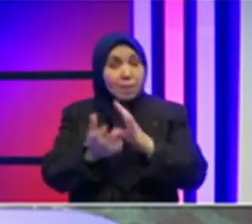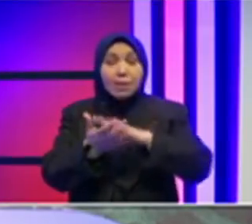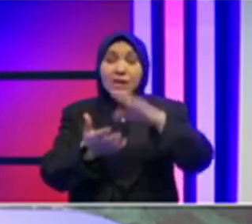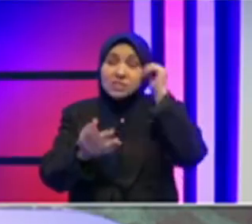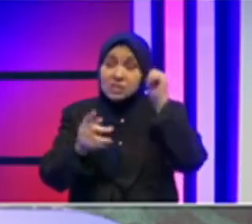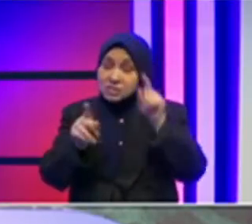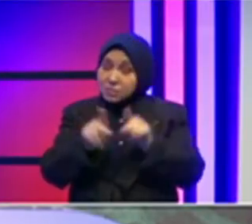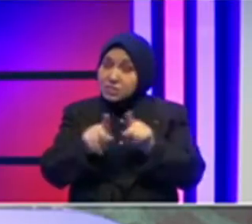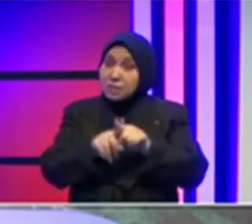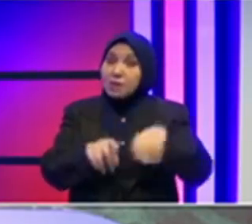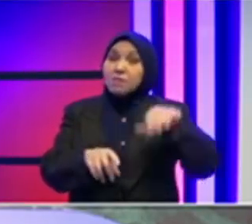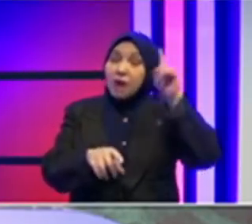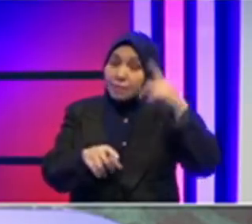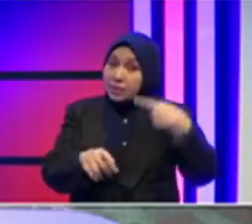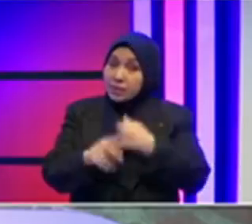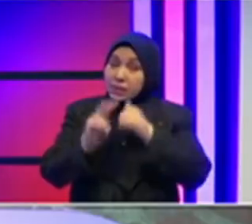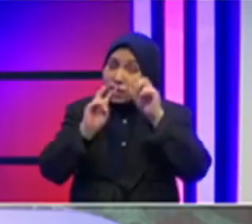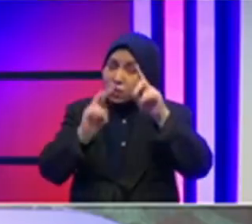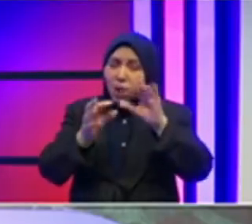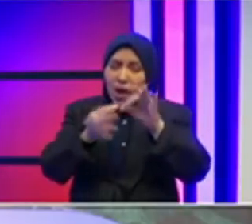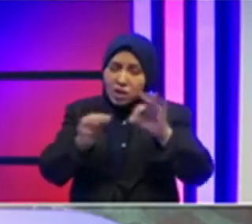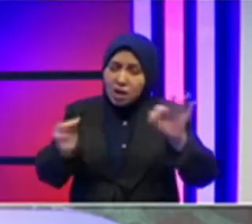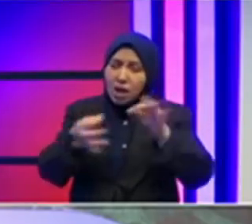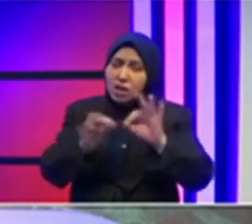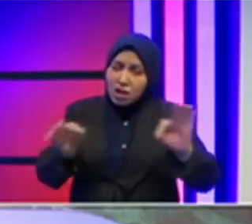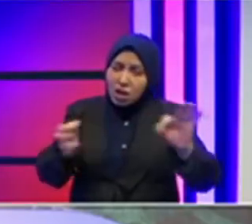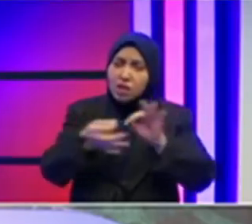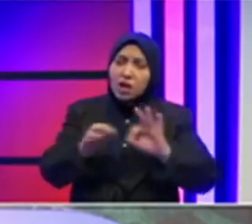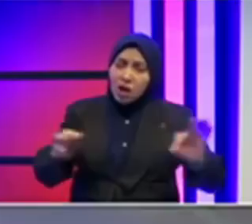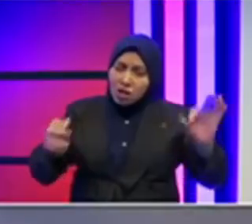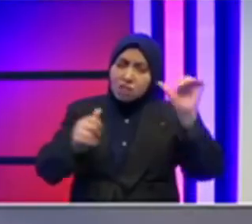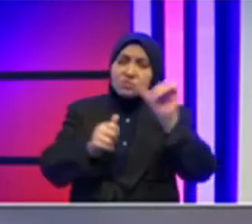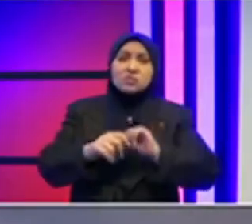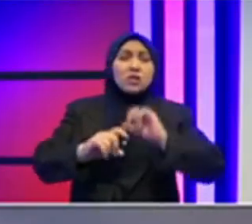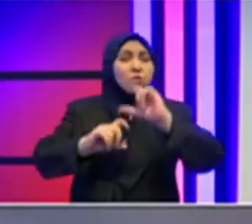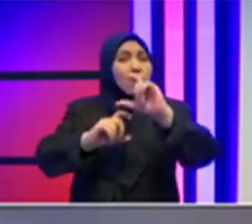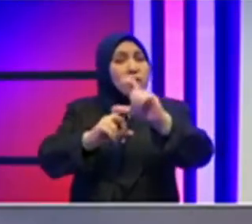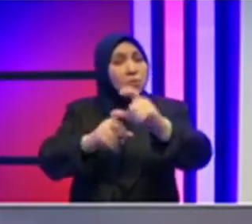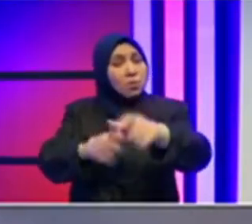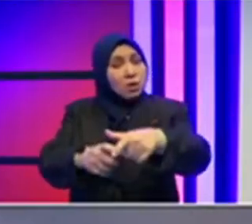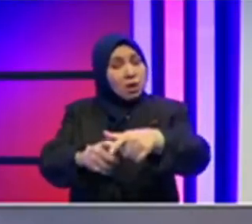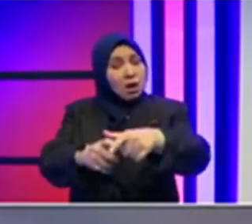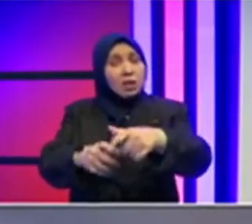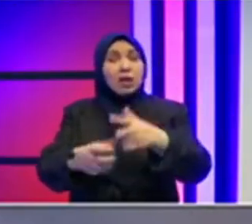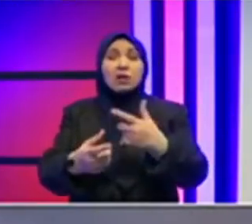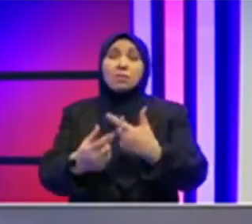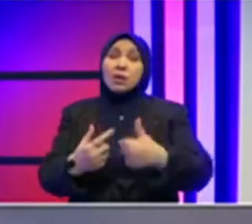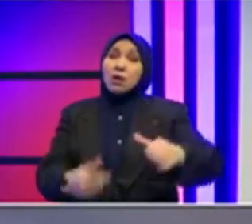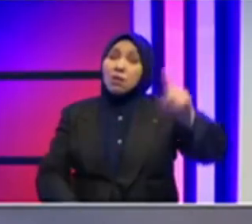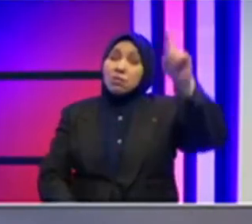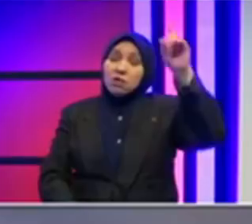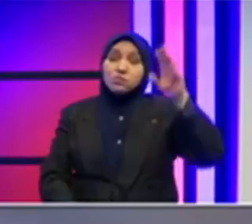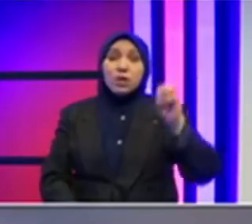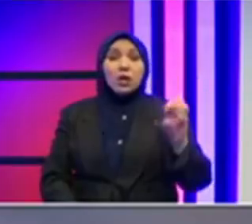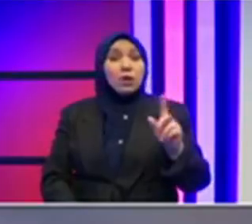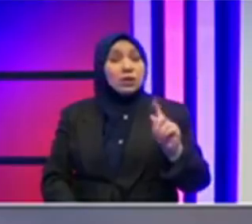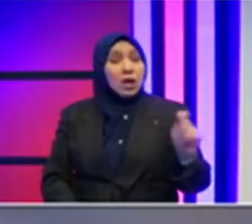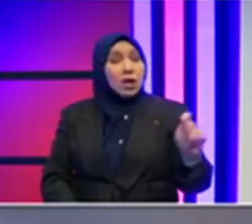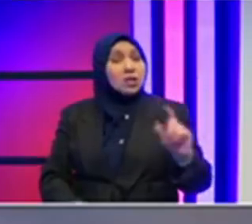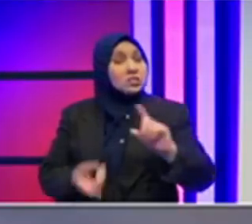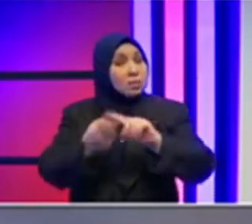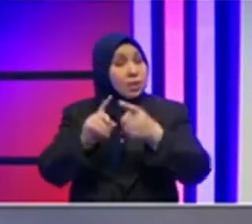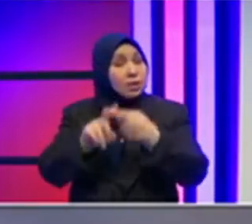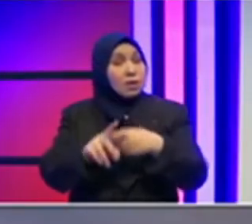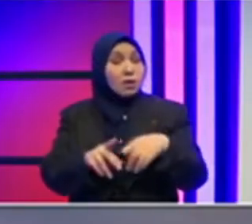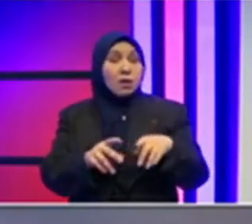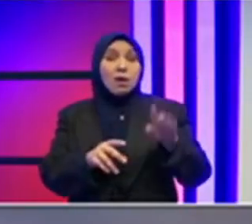ayat yang kita tengok ayat demi ayat. Subhanallah, ini satu anugerah, satu hadiah daripada Allah Subhanahu wa taala. Sahabat-sahabat di ruangan